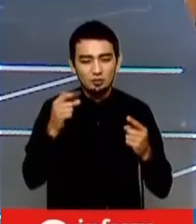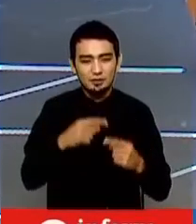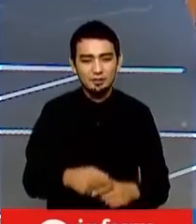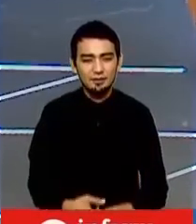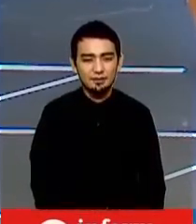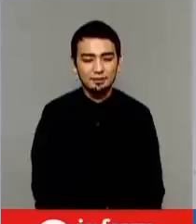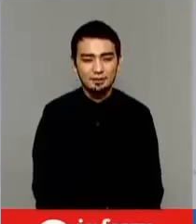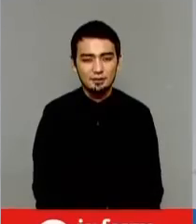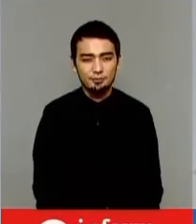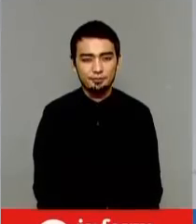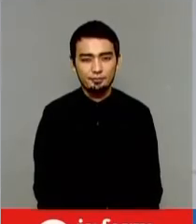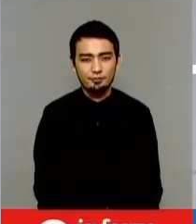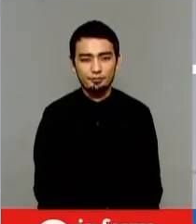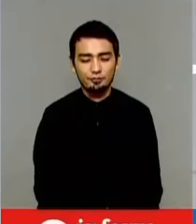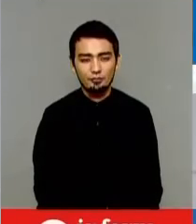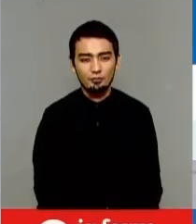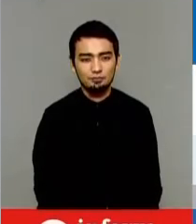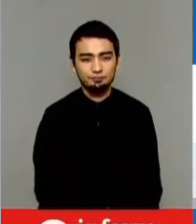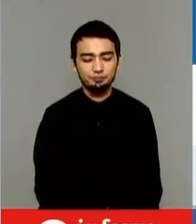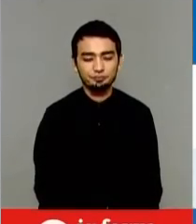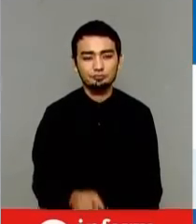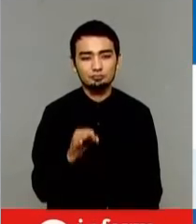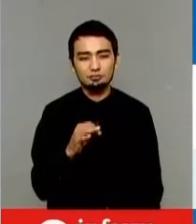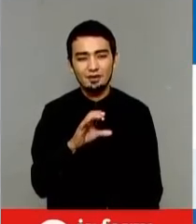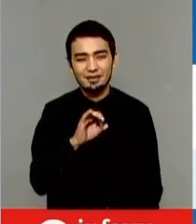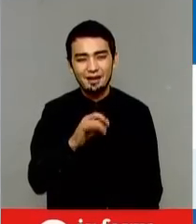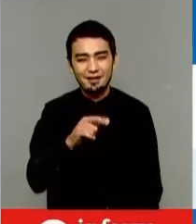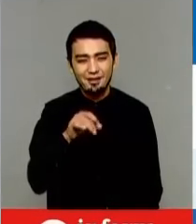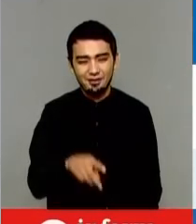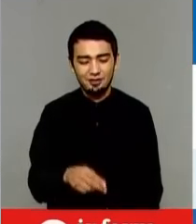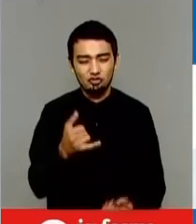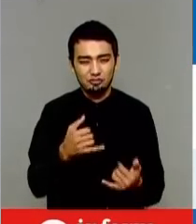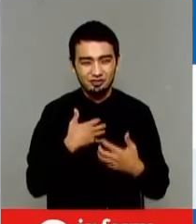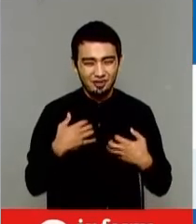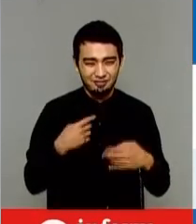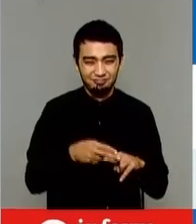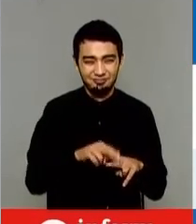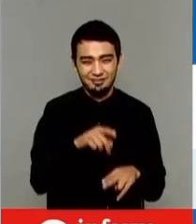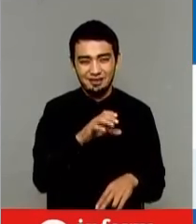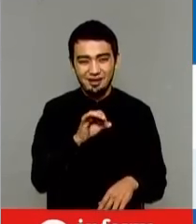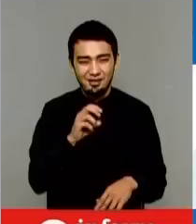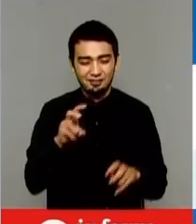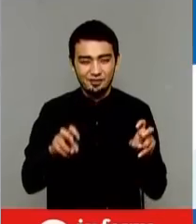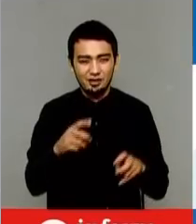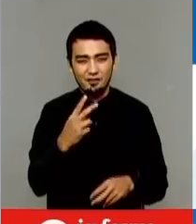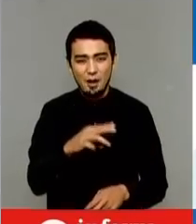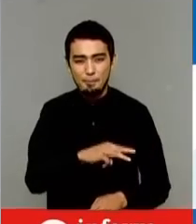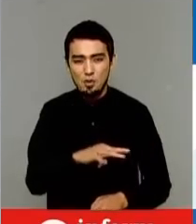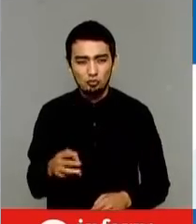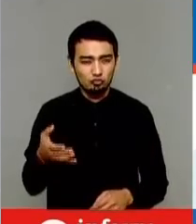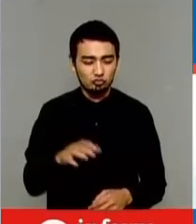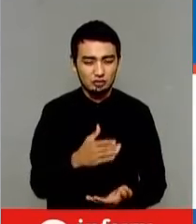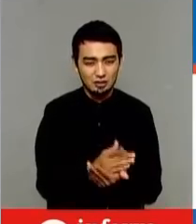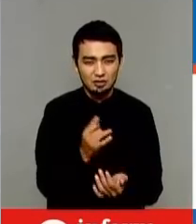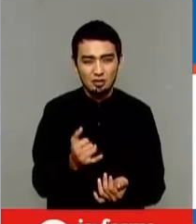корреспонденты. О том, что численность сайгаков, которая на сегодня составляет почти 2 миллиона особей, нужно